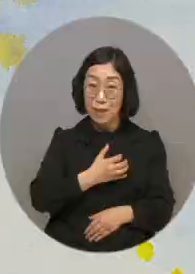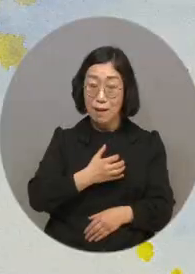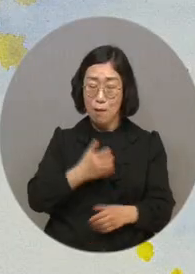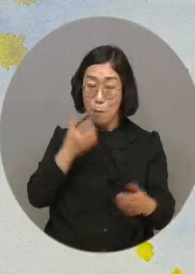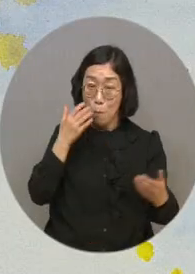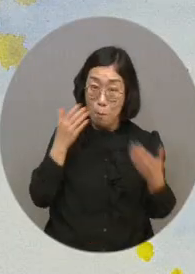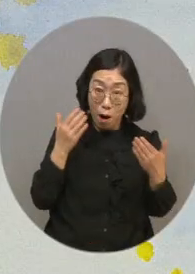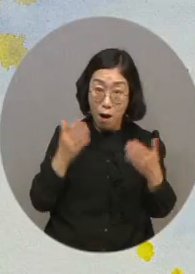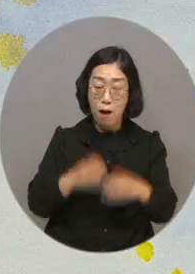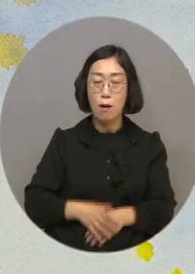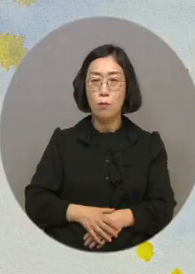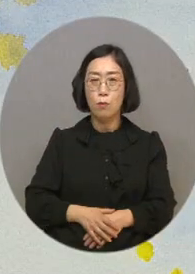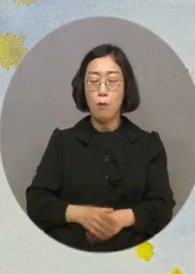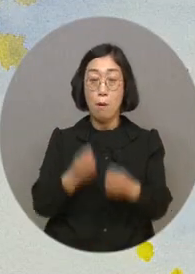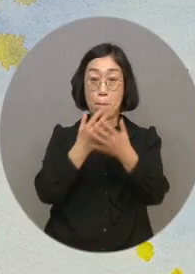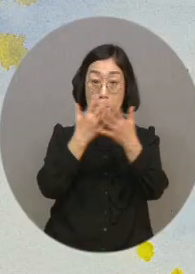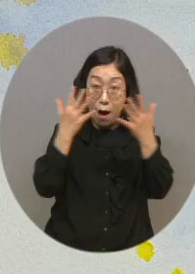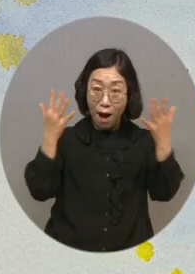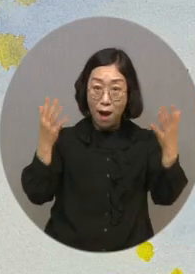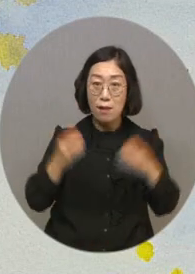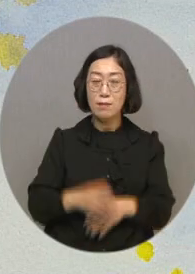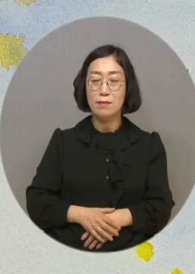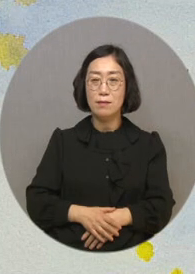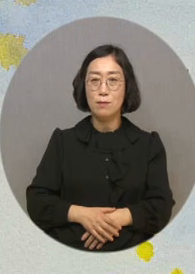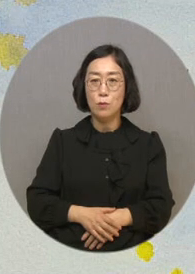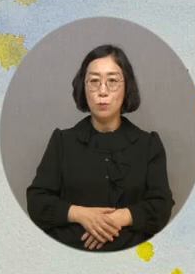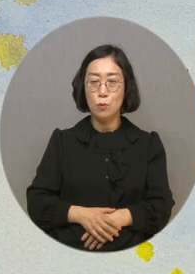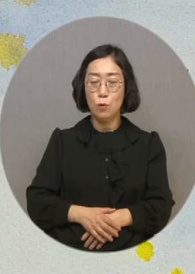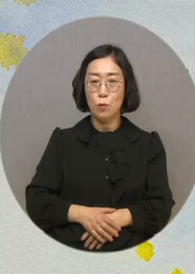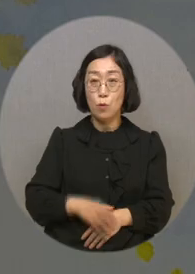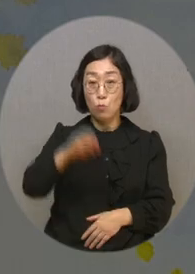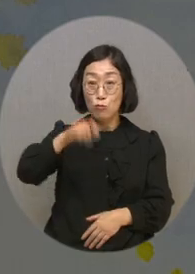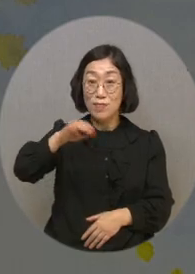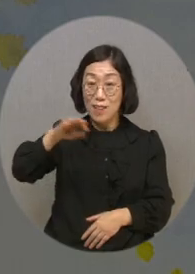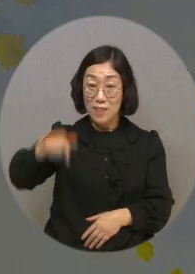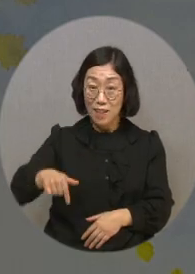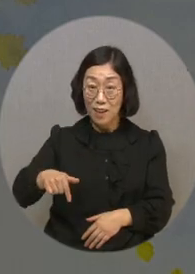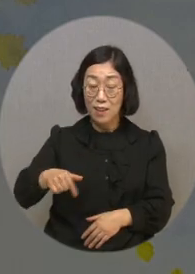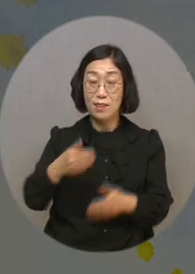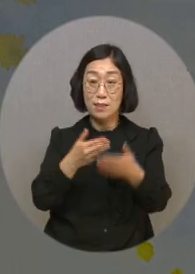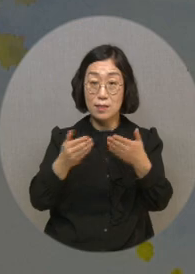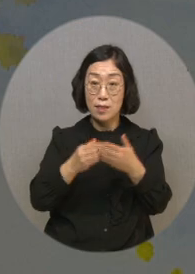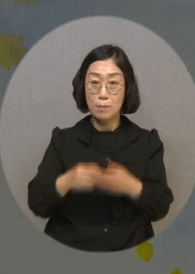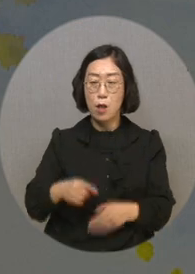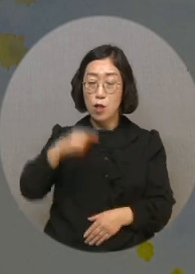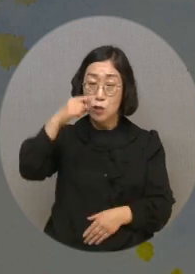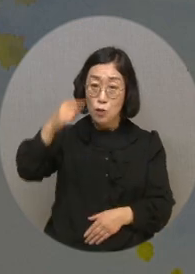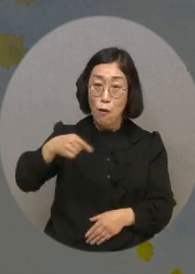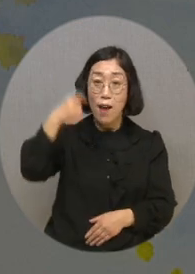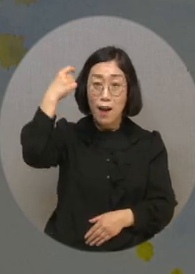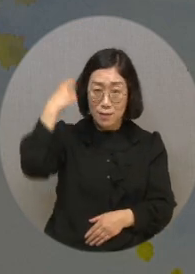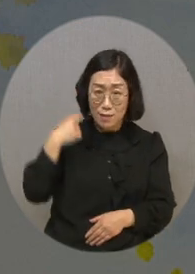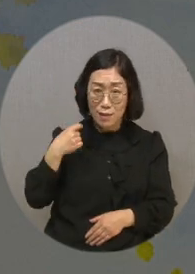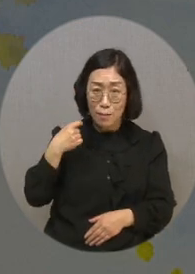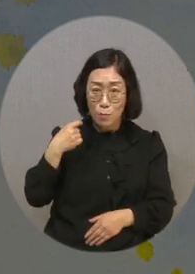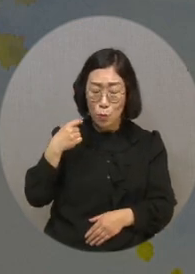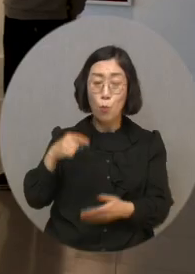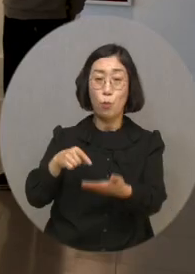단색, 그리고 밝고 산뜻한 무채색의 조합들에서 서양적 미감을